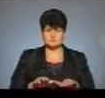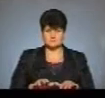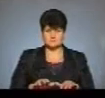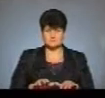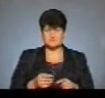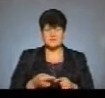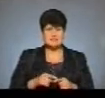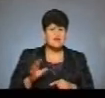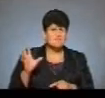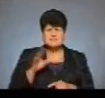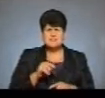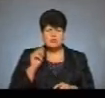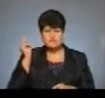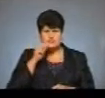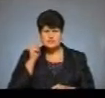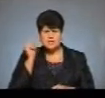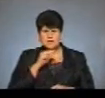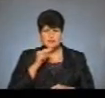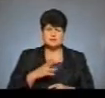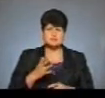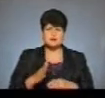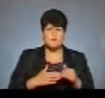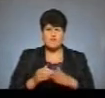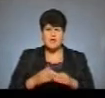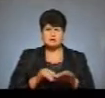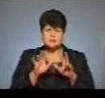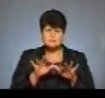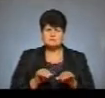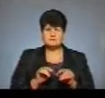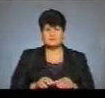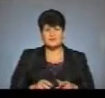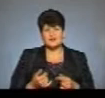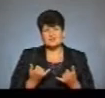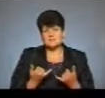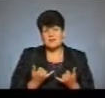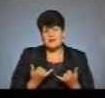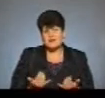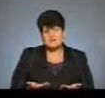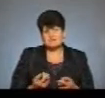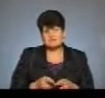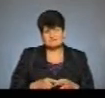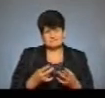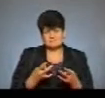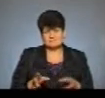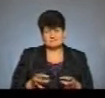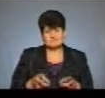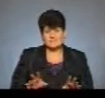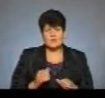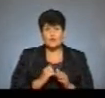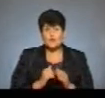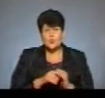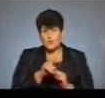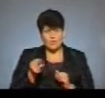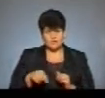це всі вчилися і здобували професію. А зараз ця потреба немає, тому що кожен є